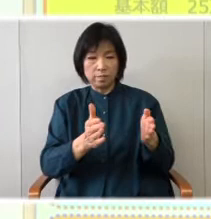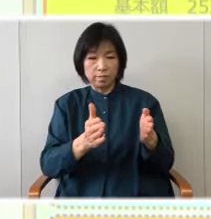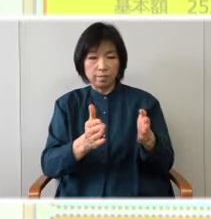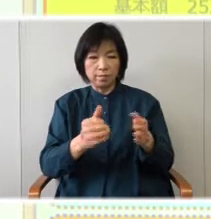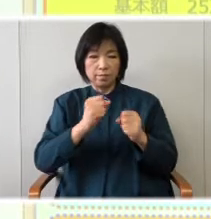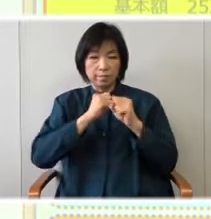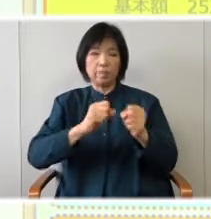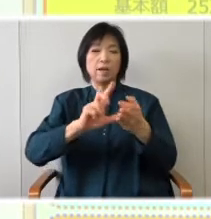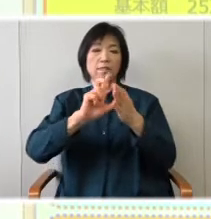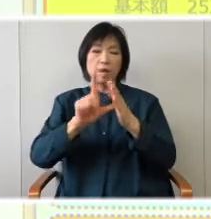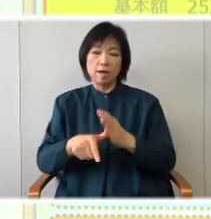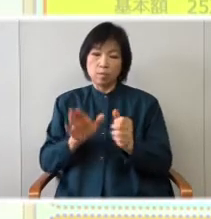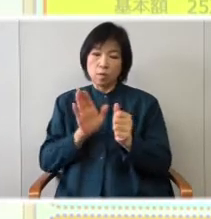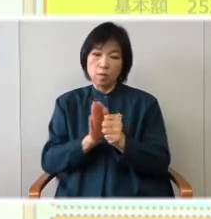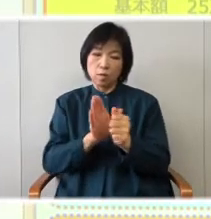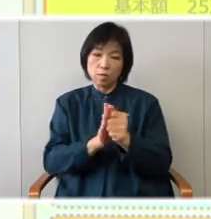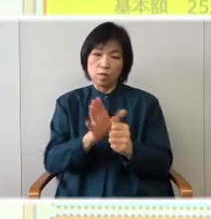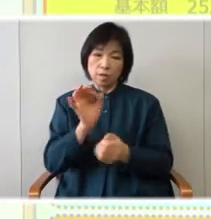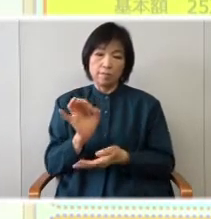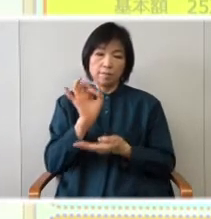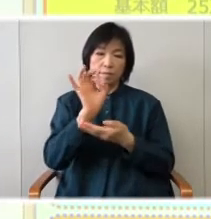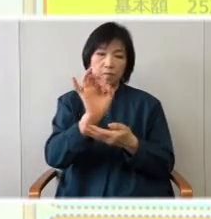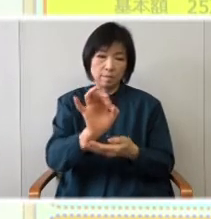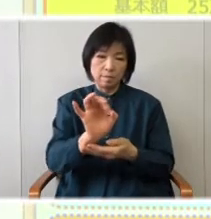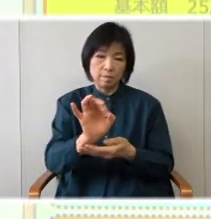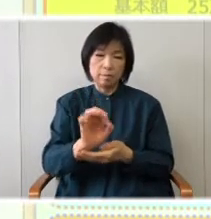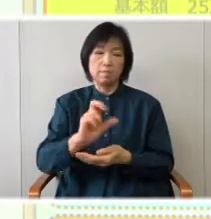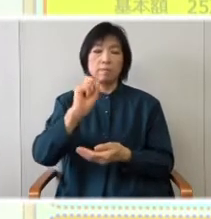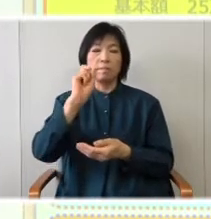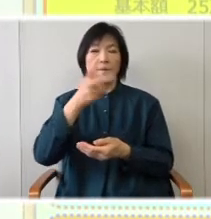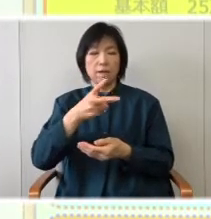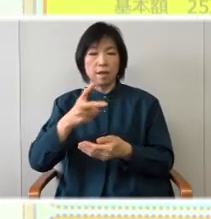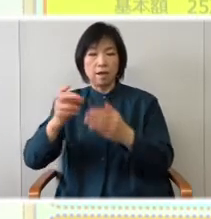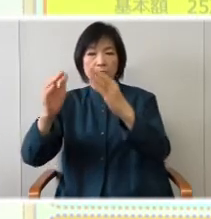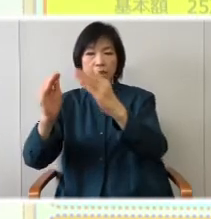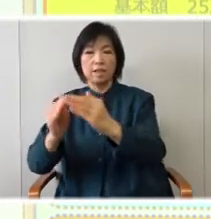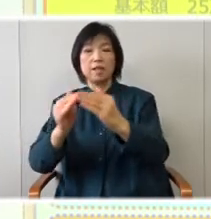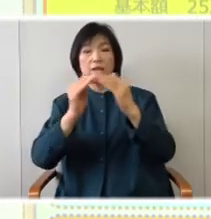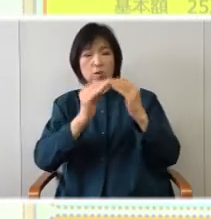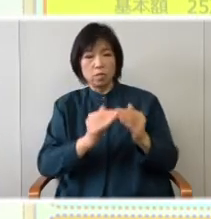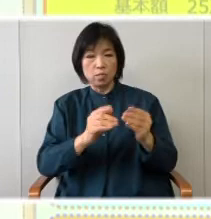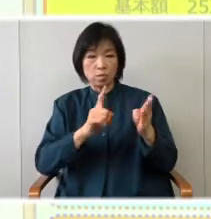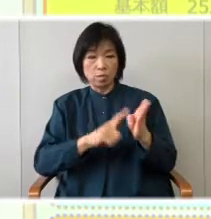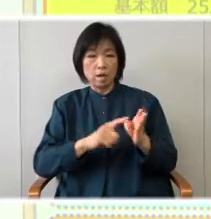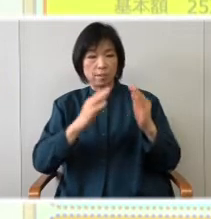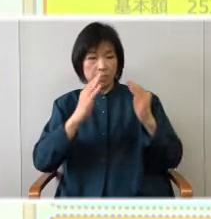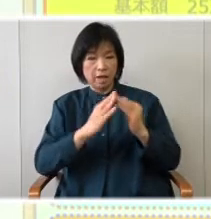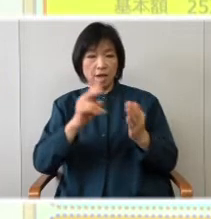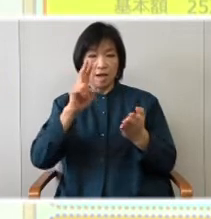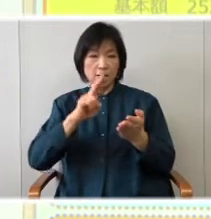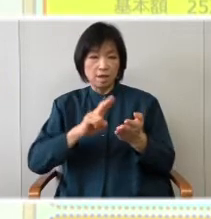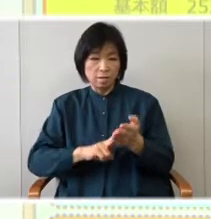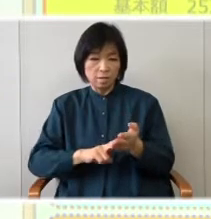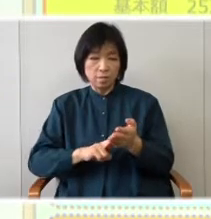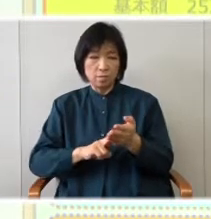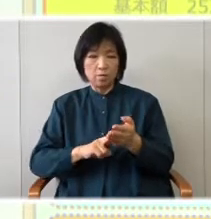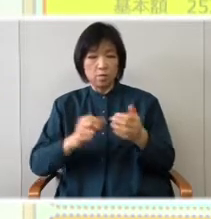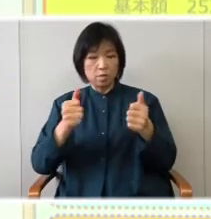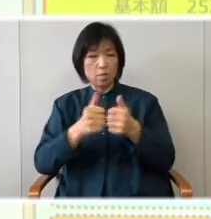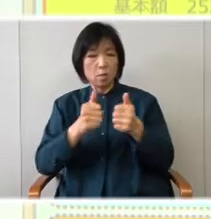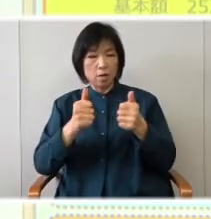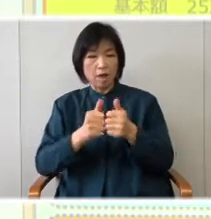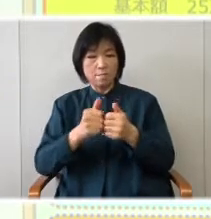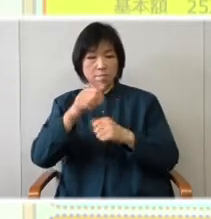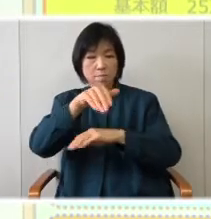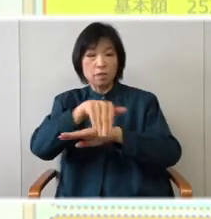を進めるものと。でさらにあの移住定住相談窓口の充実も今まで以上に図ってい